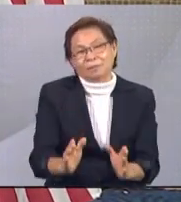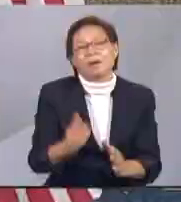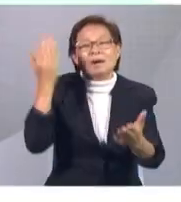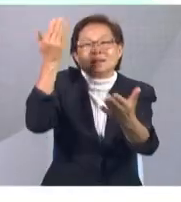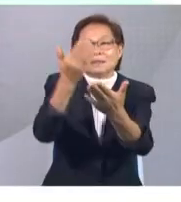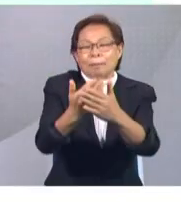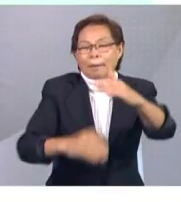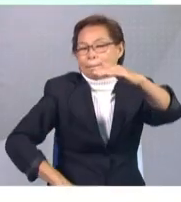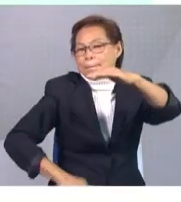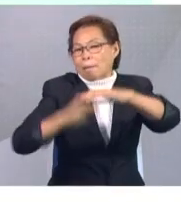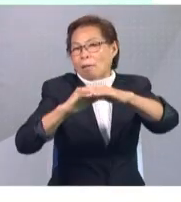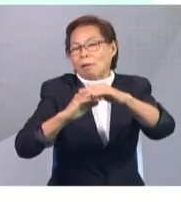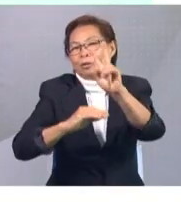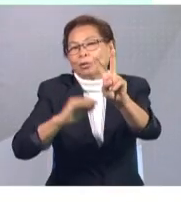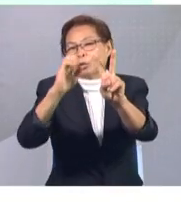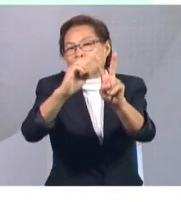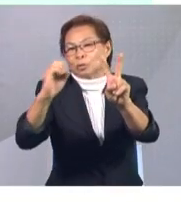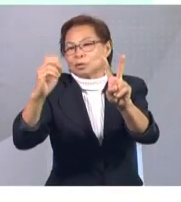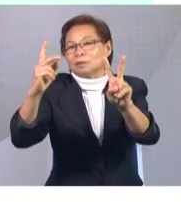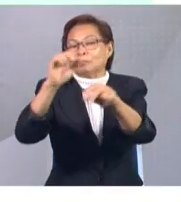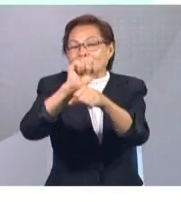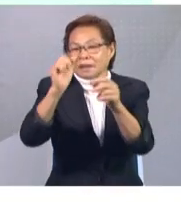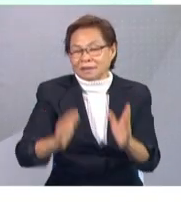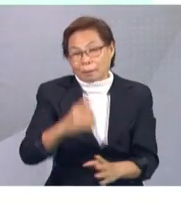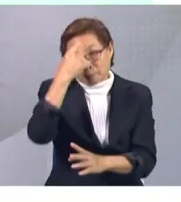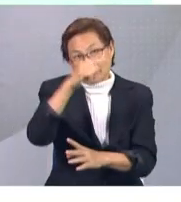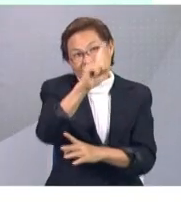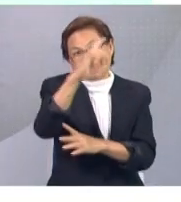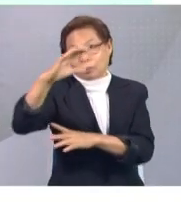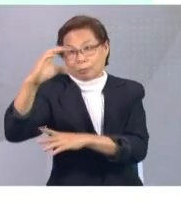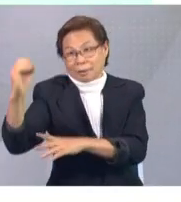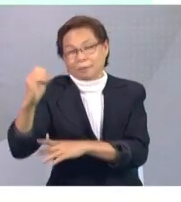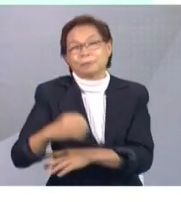sehingga maksima 200 pekerja bagi setiap syarikat.